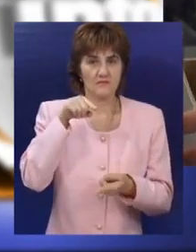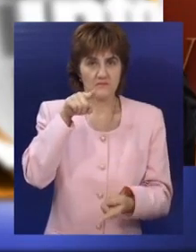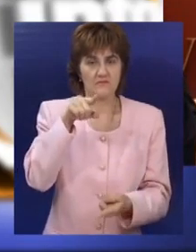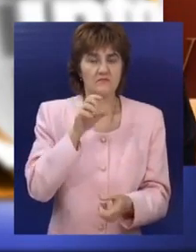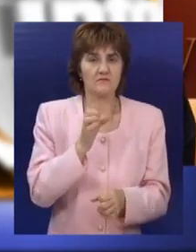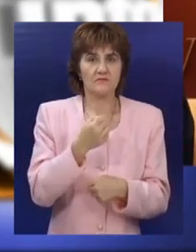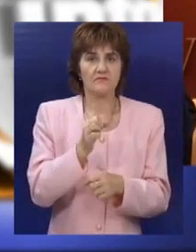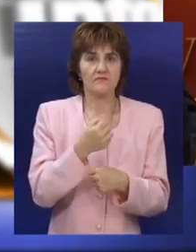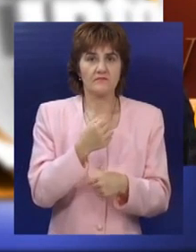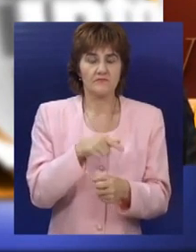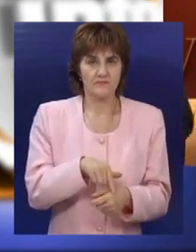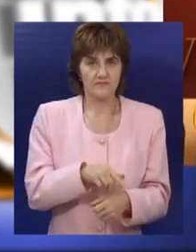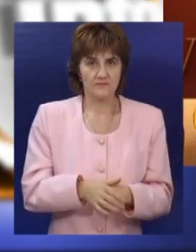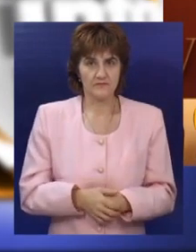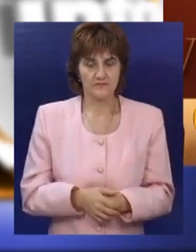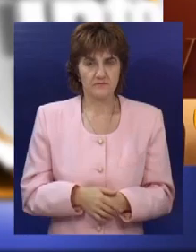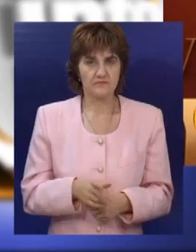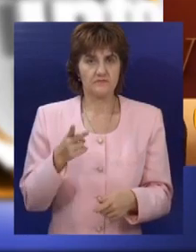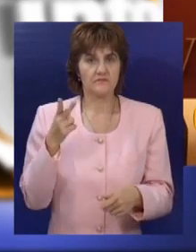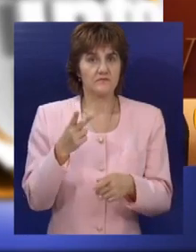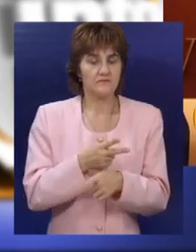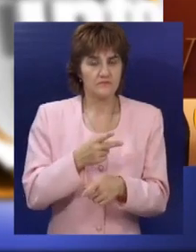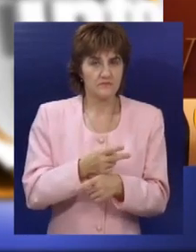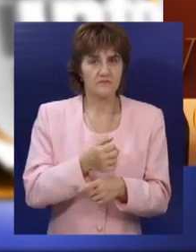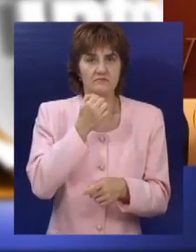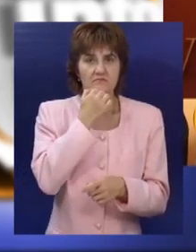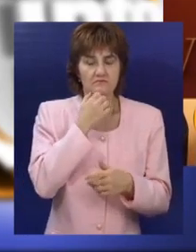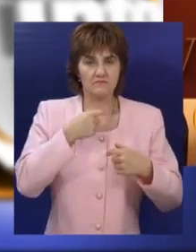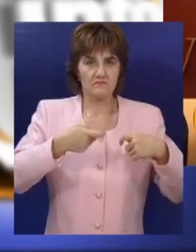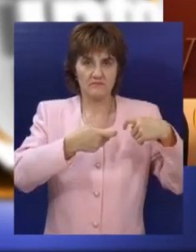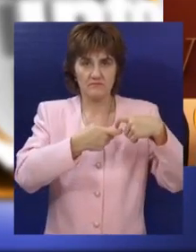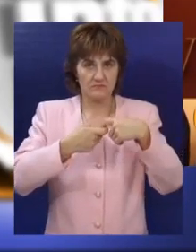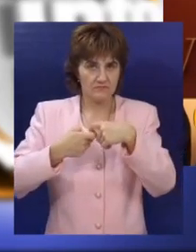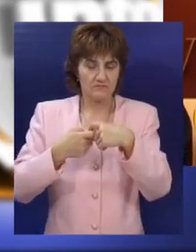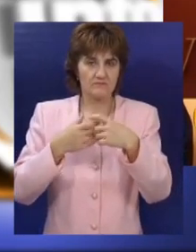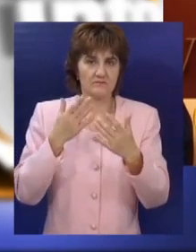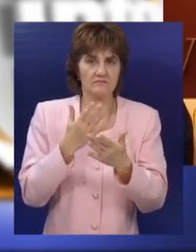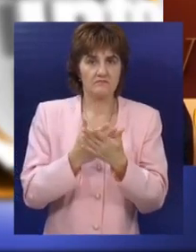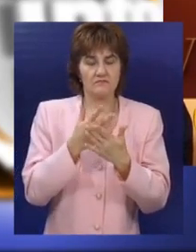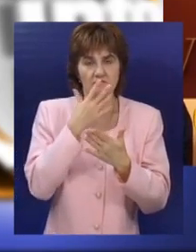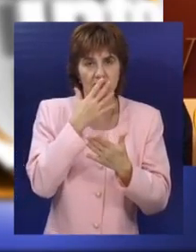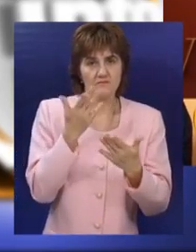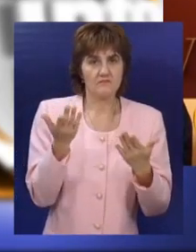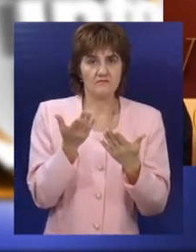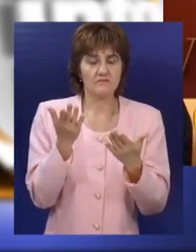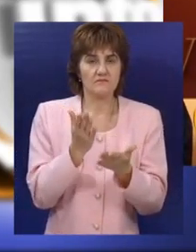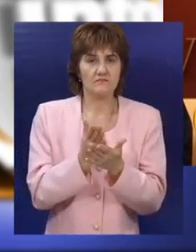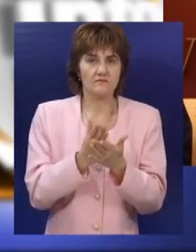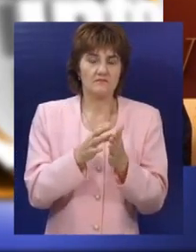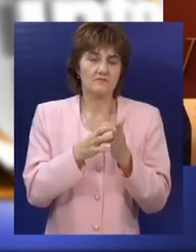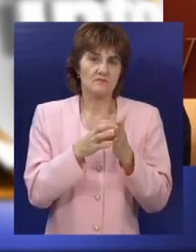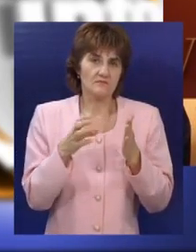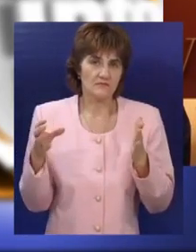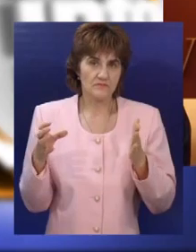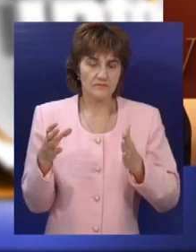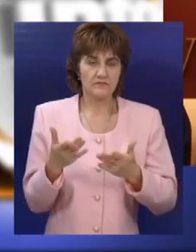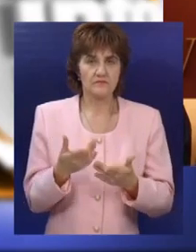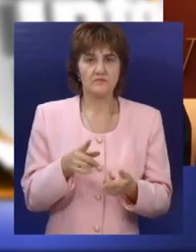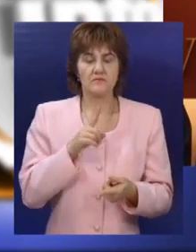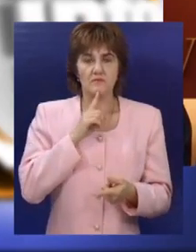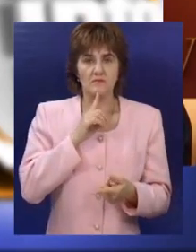privatnog kapitala i državnog kapitala će i dalje biti formula koju će se pokrajinska vlada držati i koja je